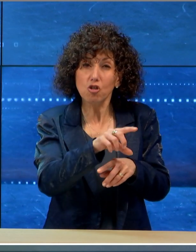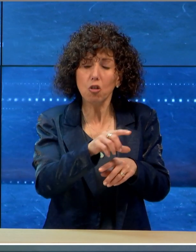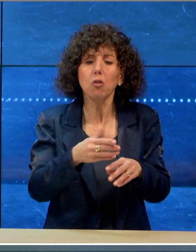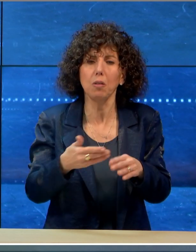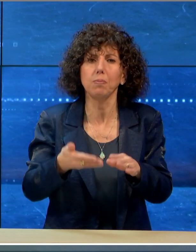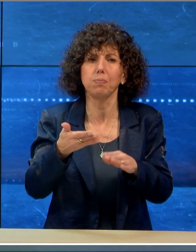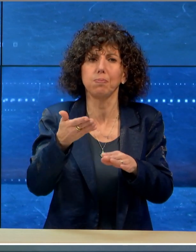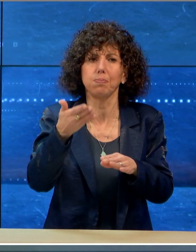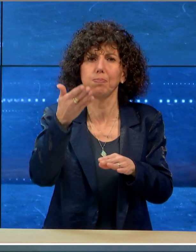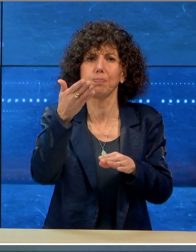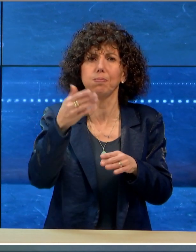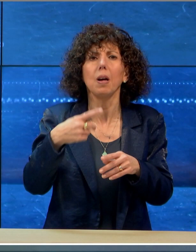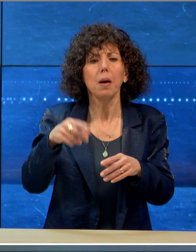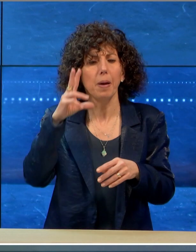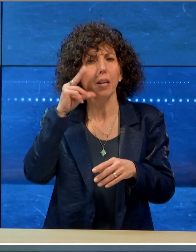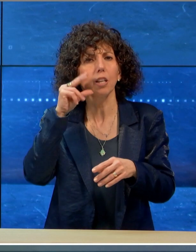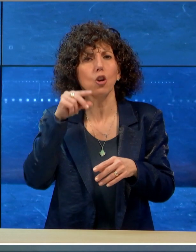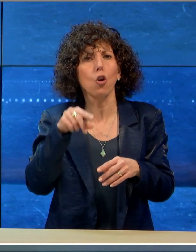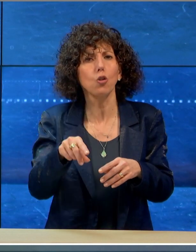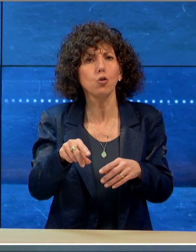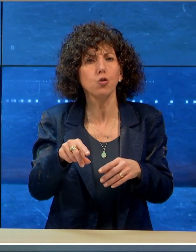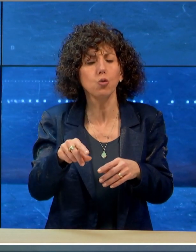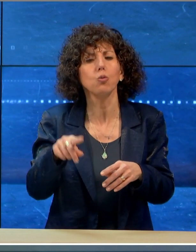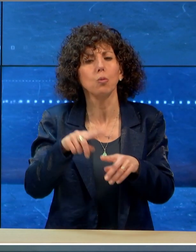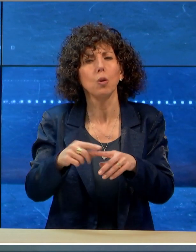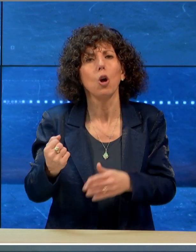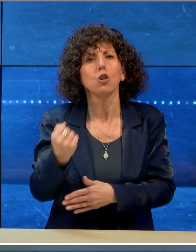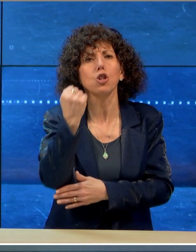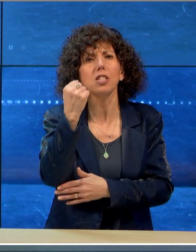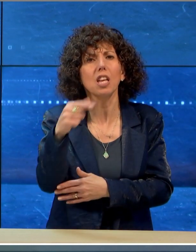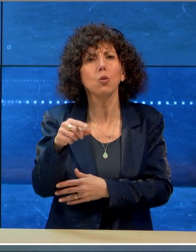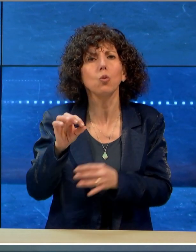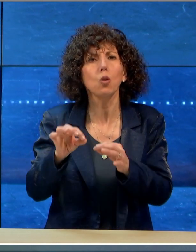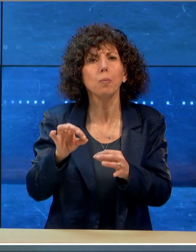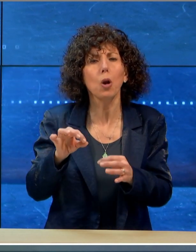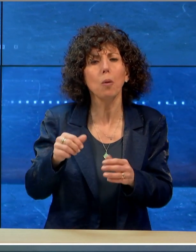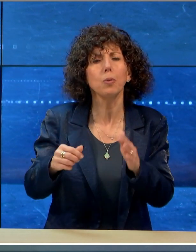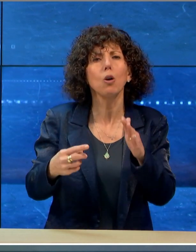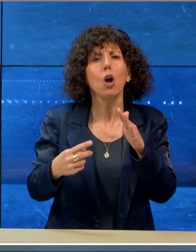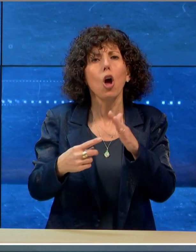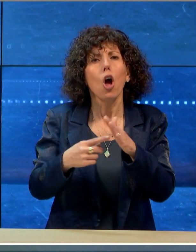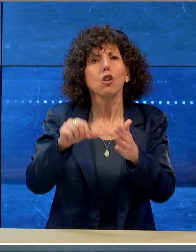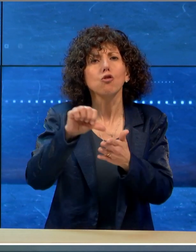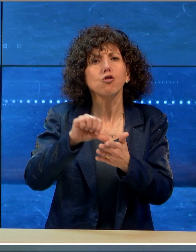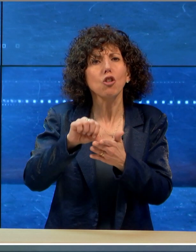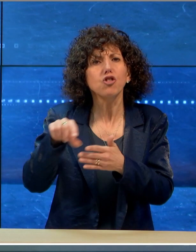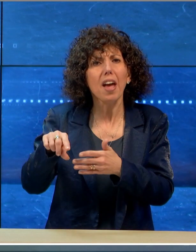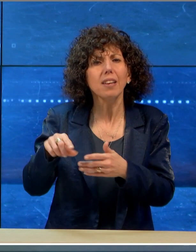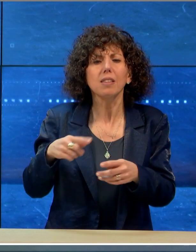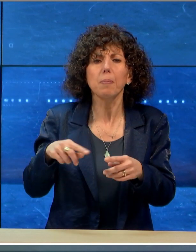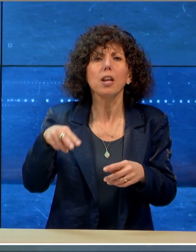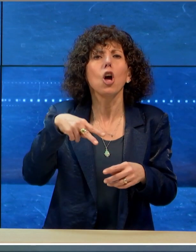distinta per aver riconosciuto e sostenuto il ruolo dei soggetti che operano nel